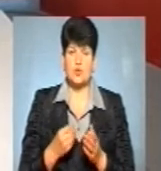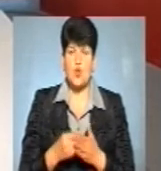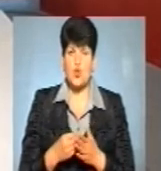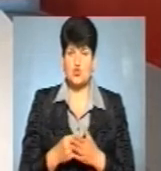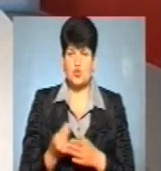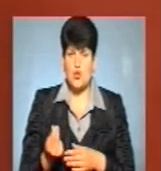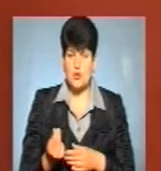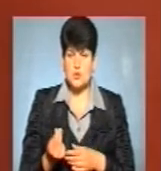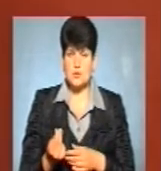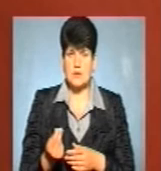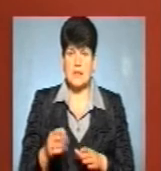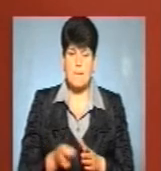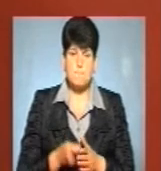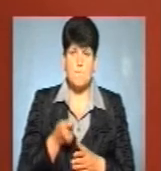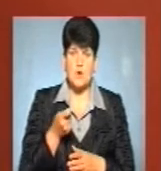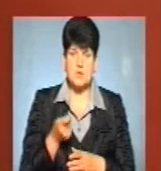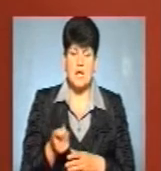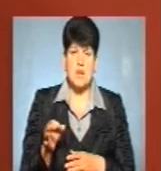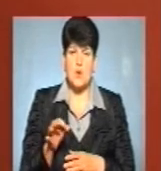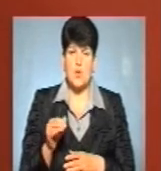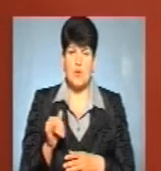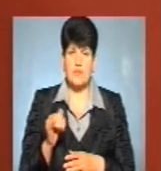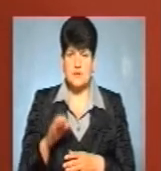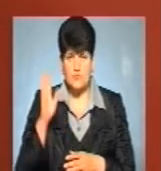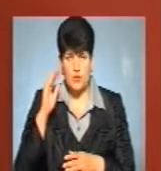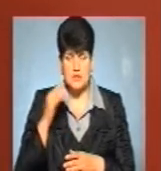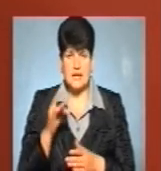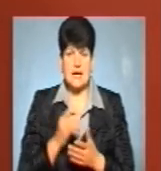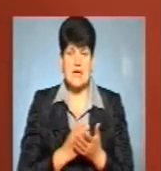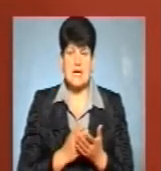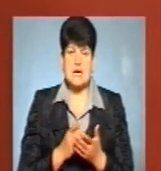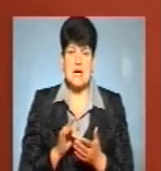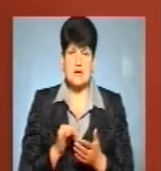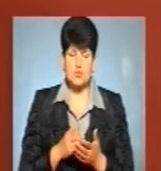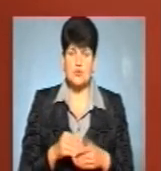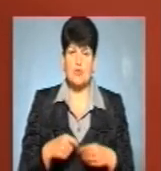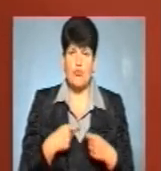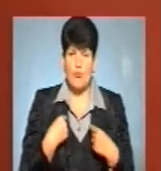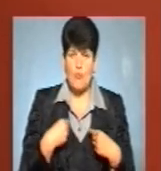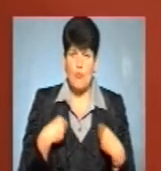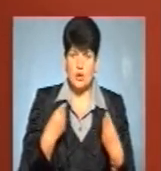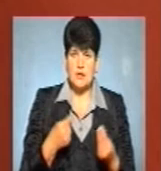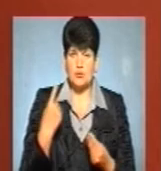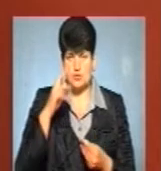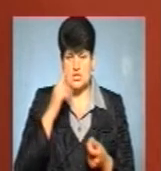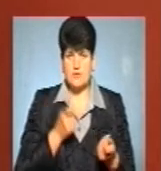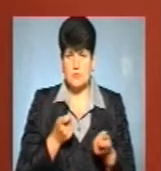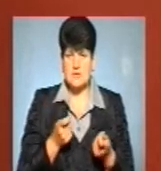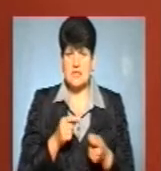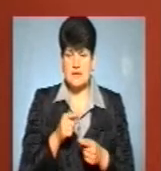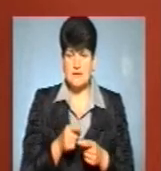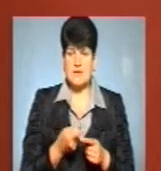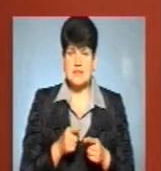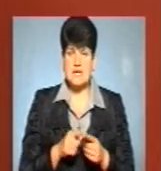які подали Офіс водних ресурсів, подав безпосередньо обласну державну адміністрацію, і він ліг